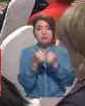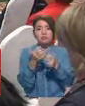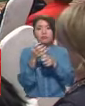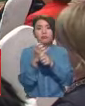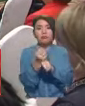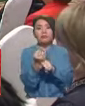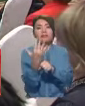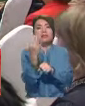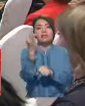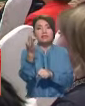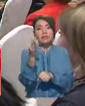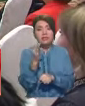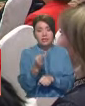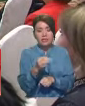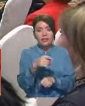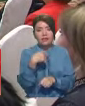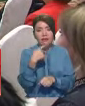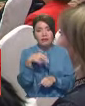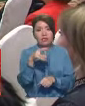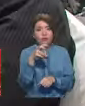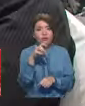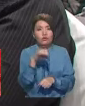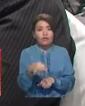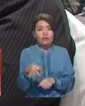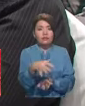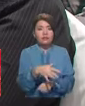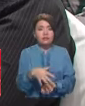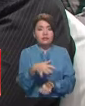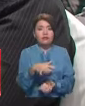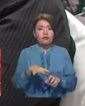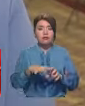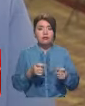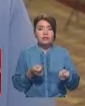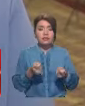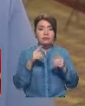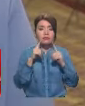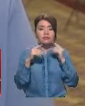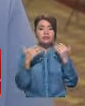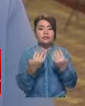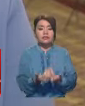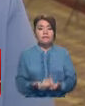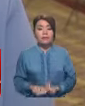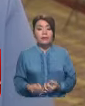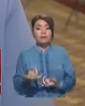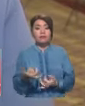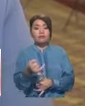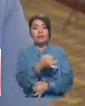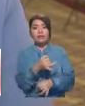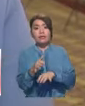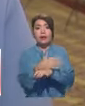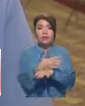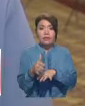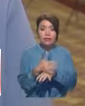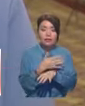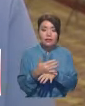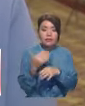уменьшилось на 15%, говорит депутат областного маслихата. Ведутся переговоры отдельно с